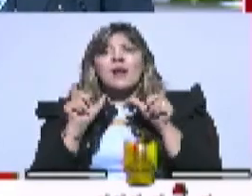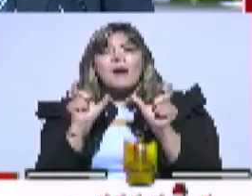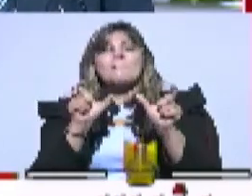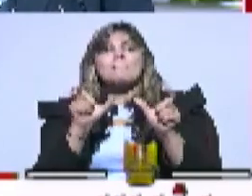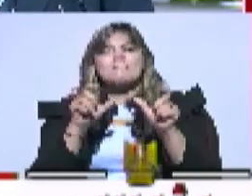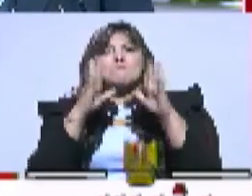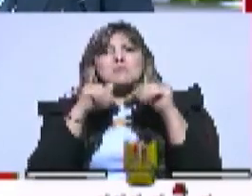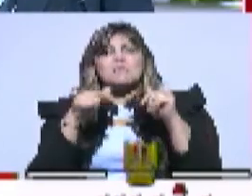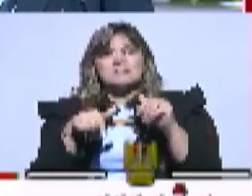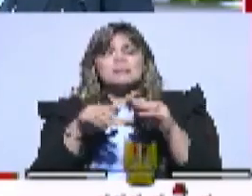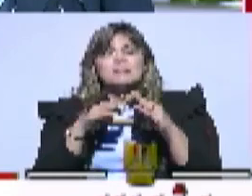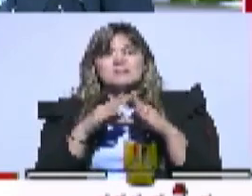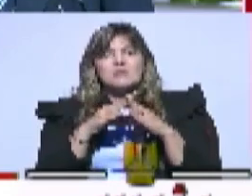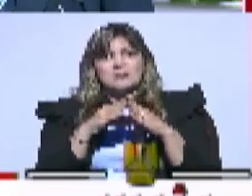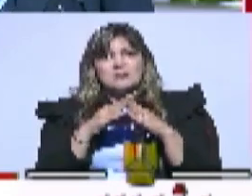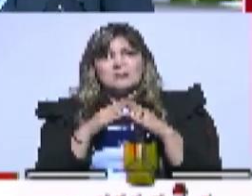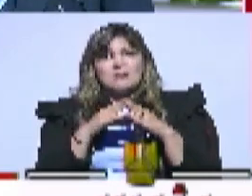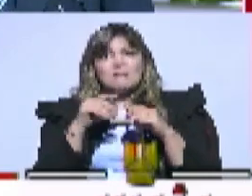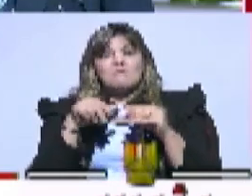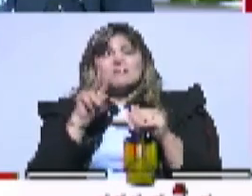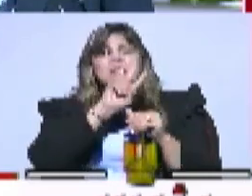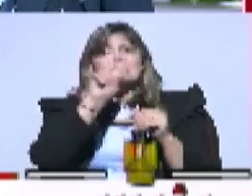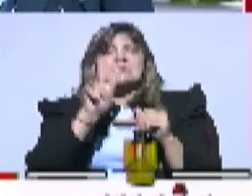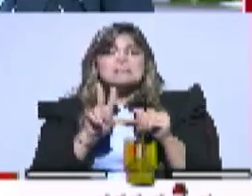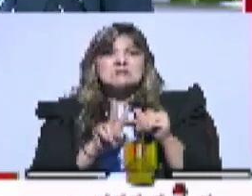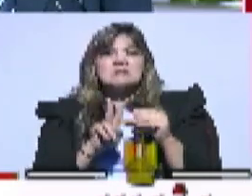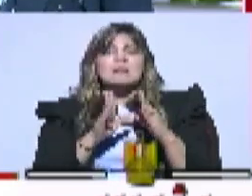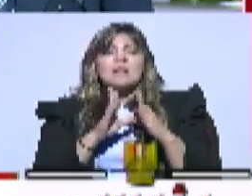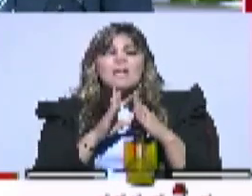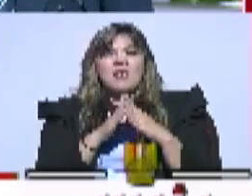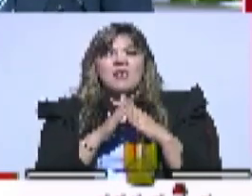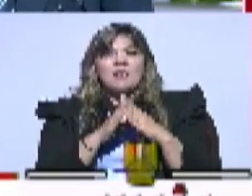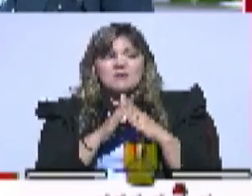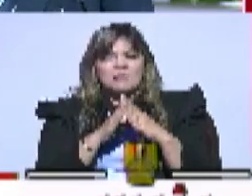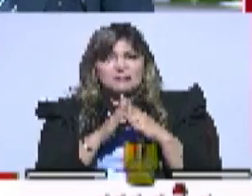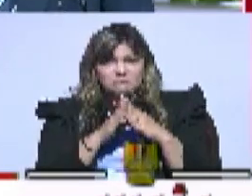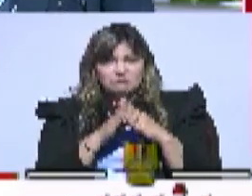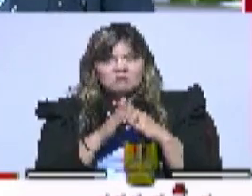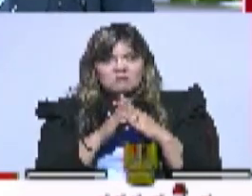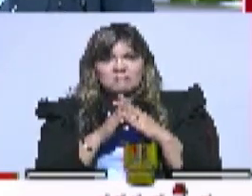القومي في سيناء من جراء حرب غزة.